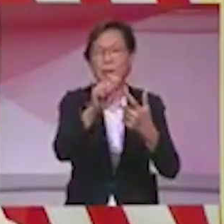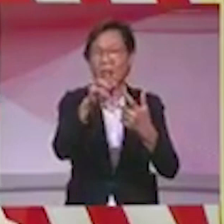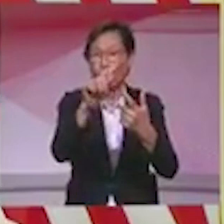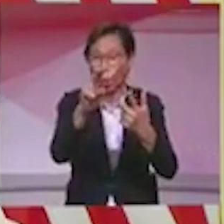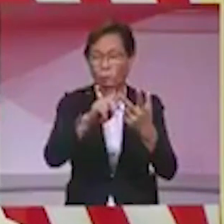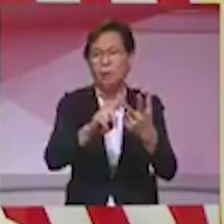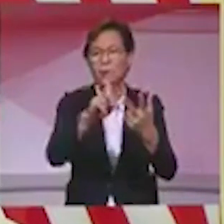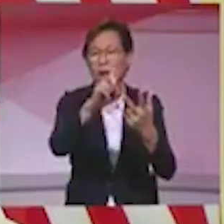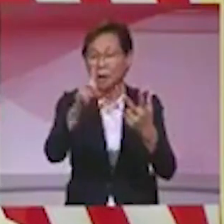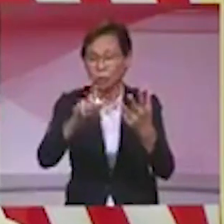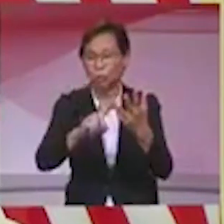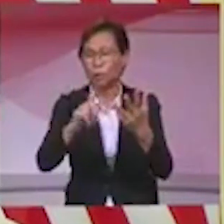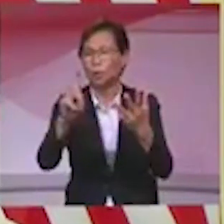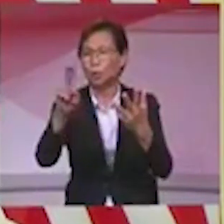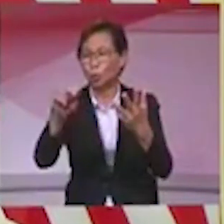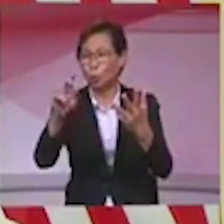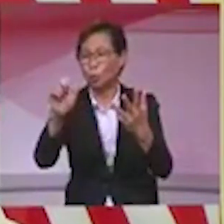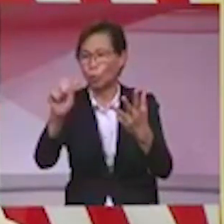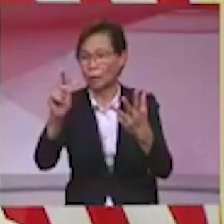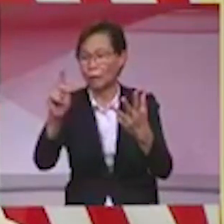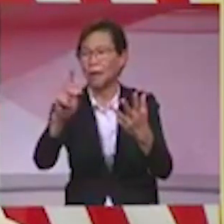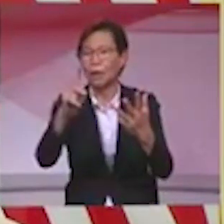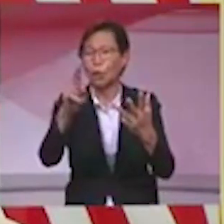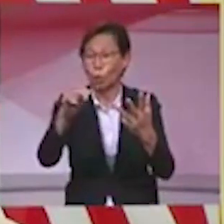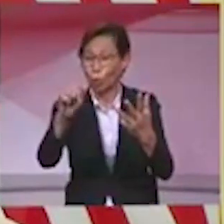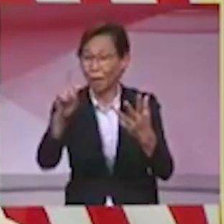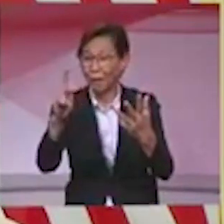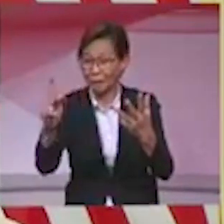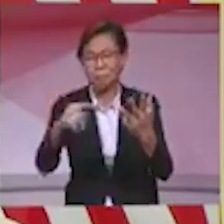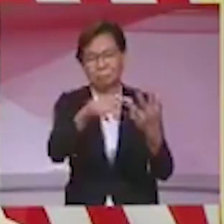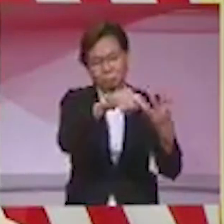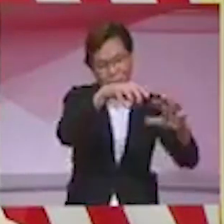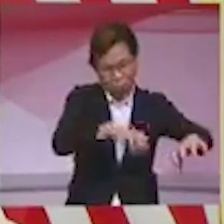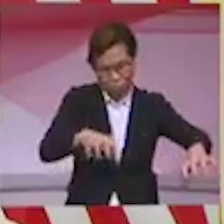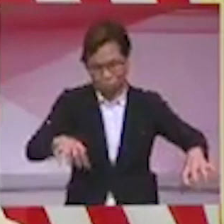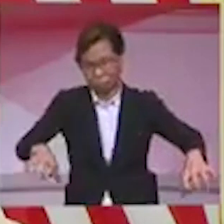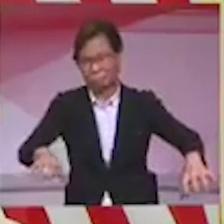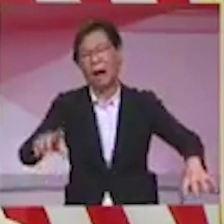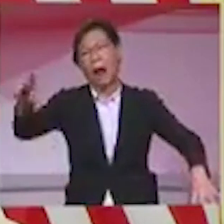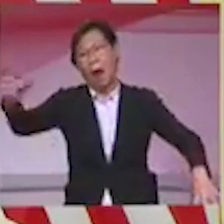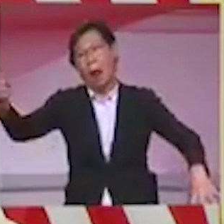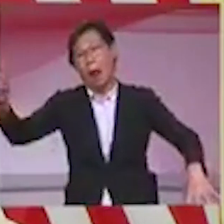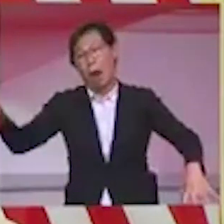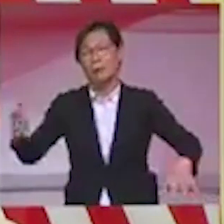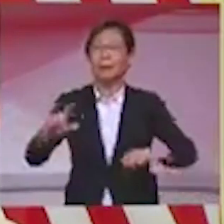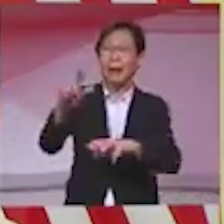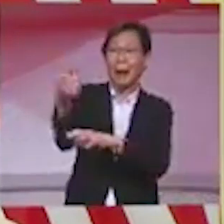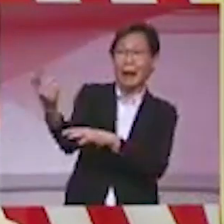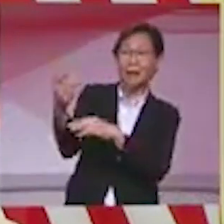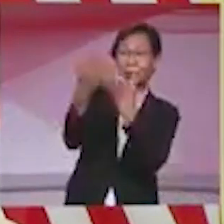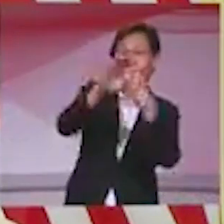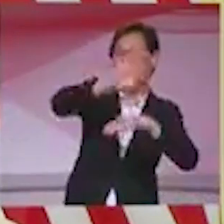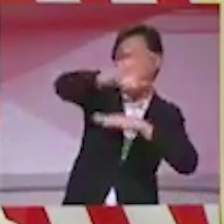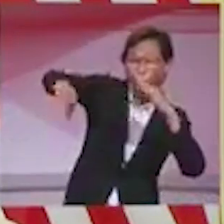Nahdlatul dan punah dan daerah-daerah lain di seluruh Sabah